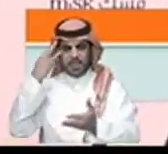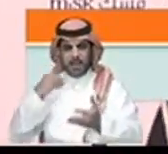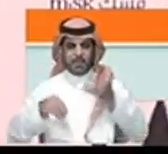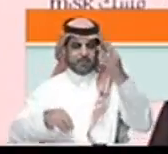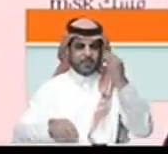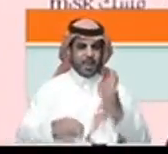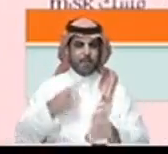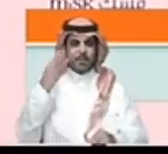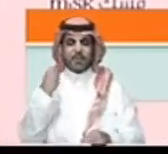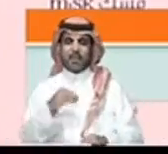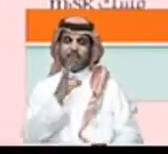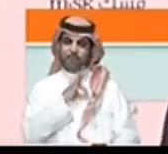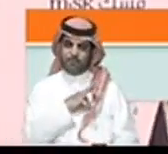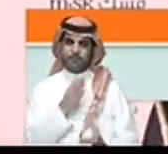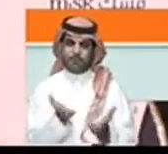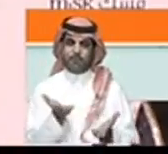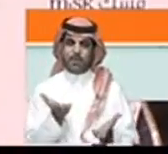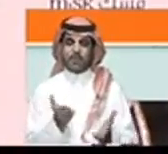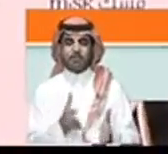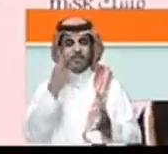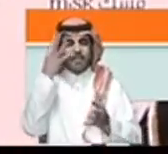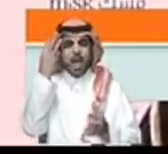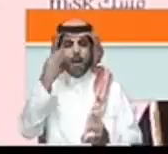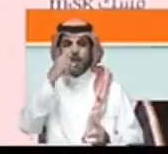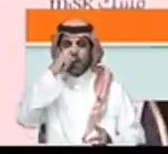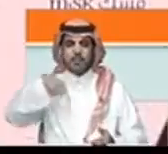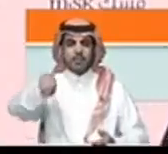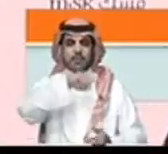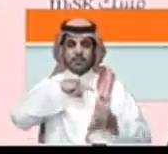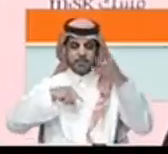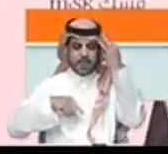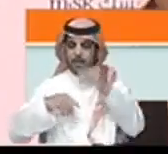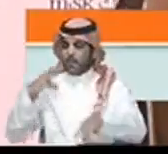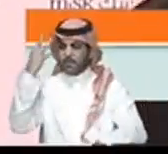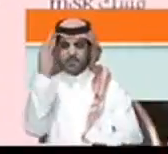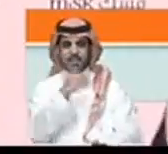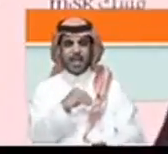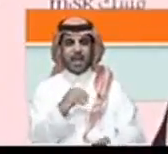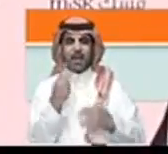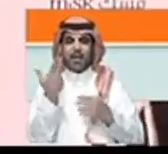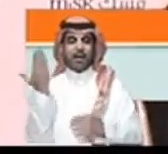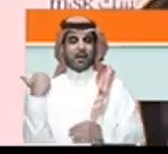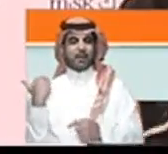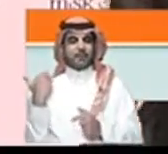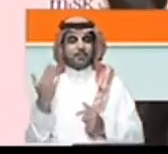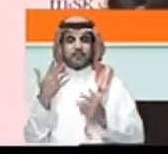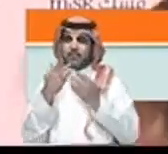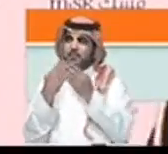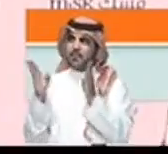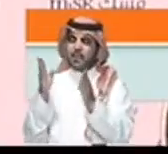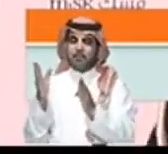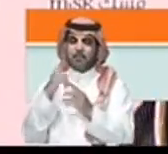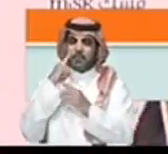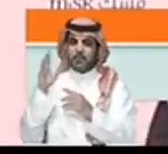قضى سمحا اذا اقتضى نحن نحتاج للتسامح مع انفسنا مع غيرنا تقبل الحضارات والتاثير